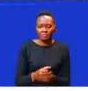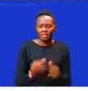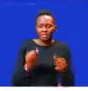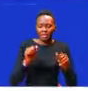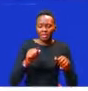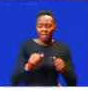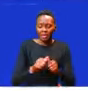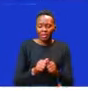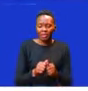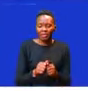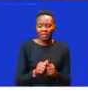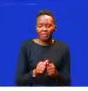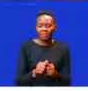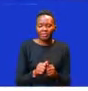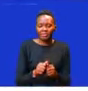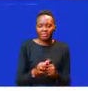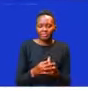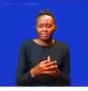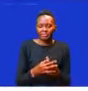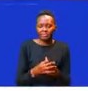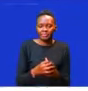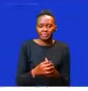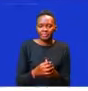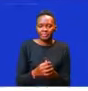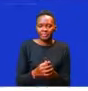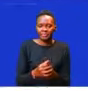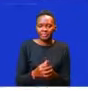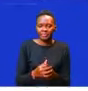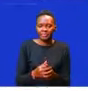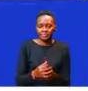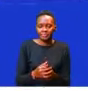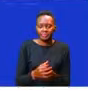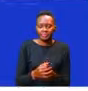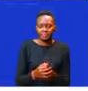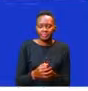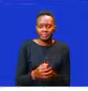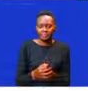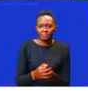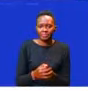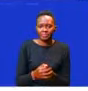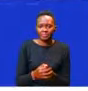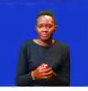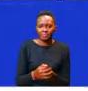one. Have your summon as his soul to Cossel. Was it put here?